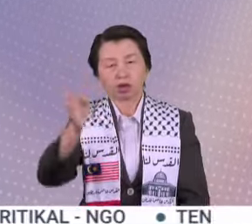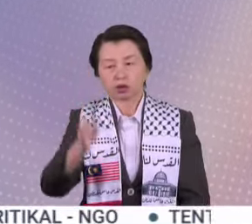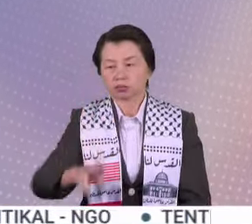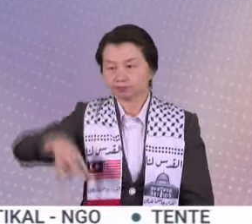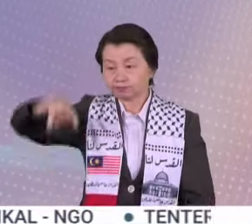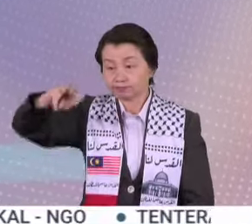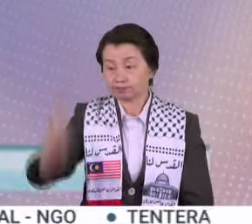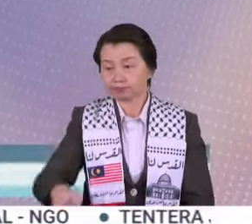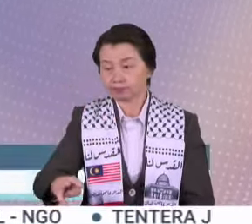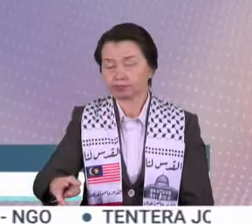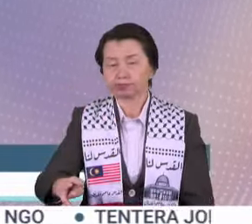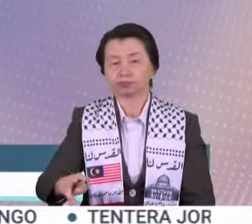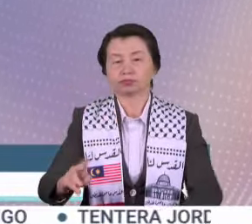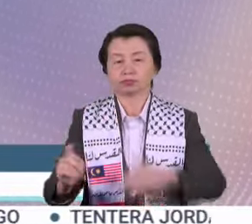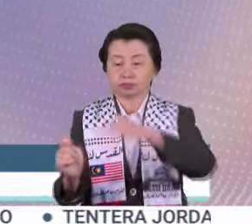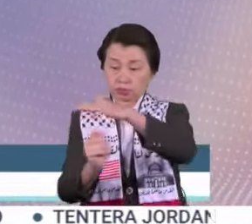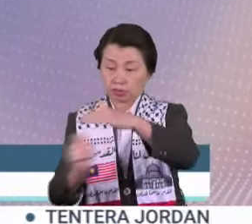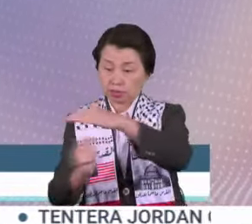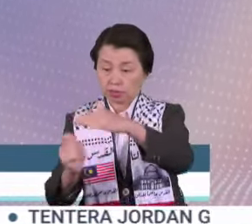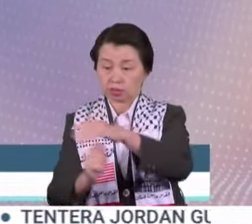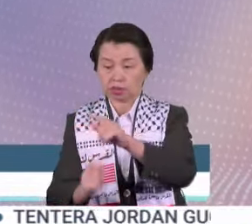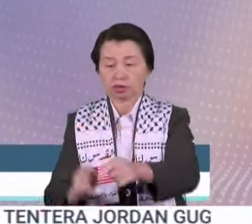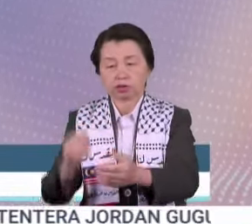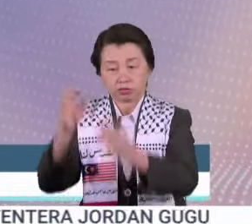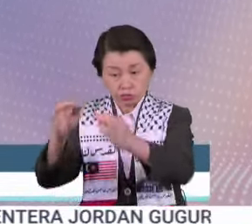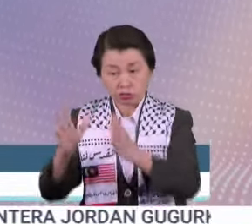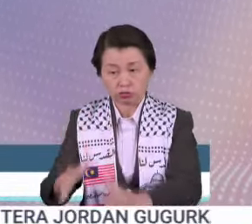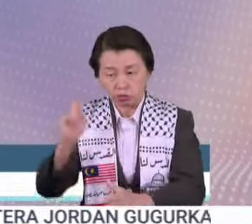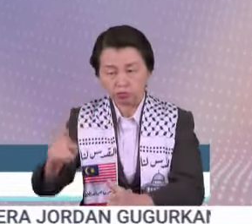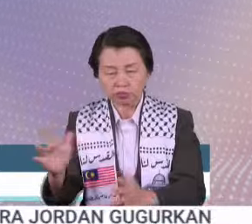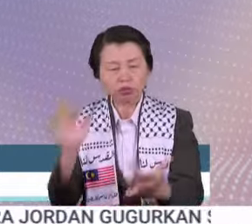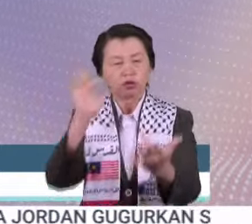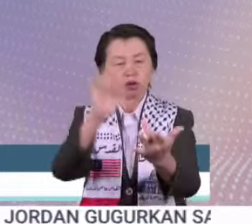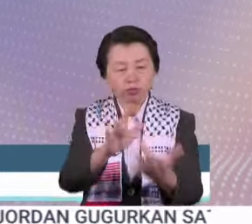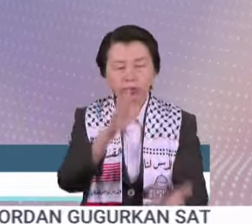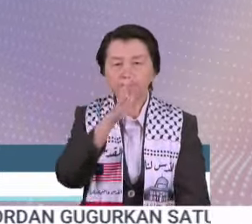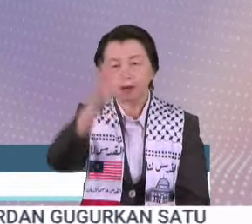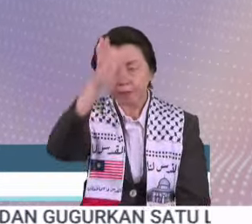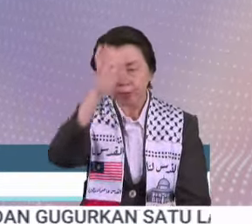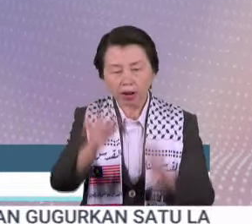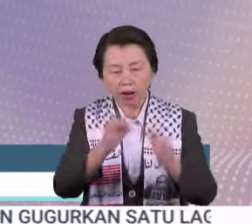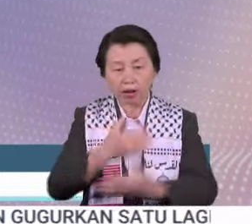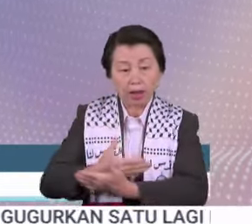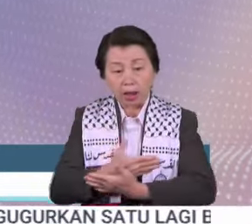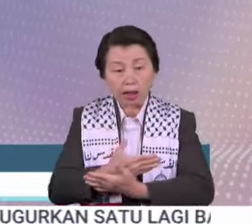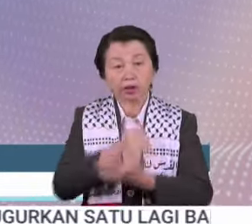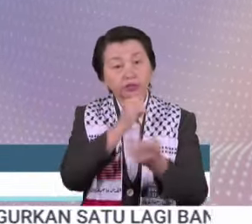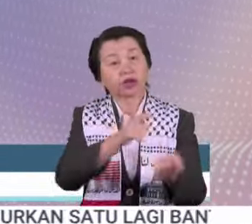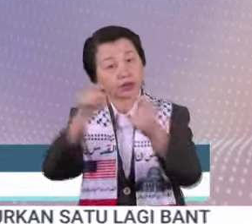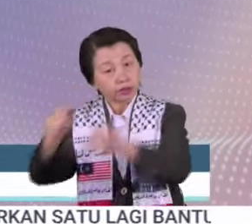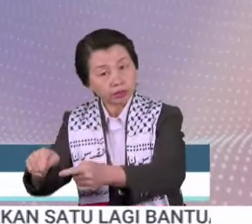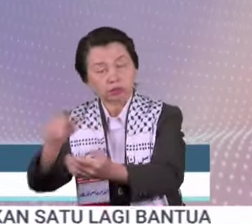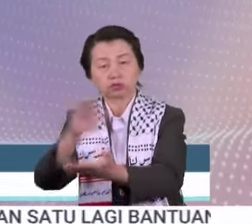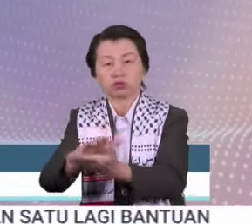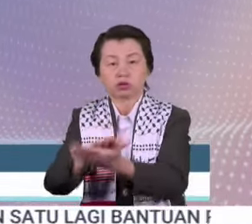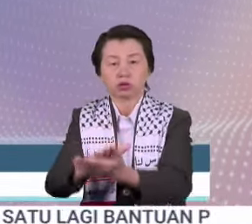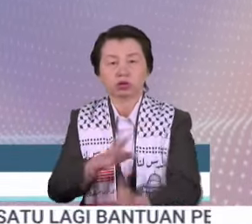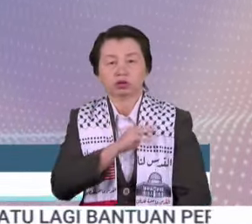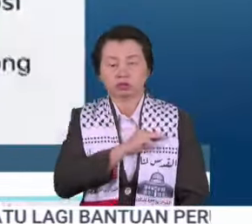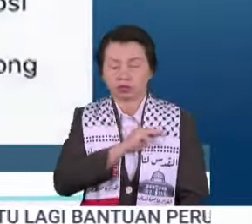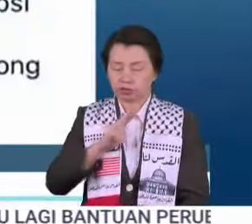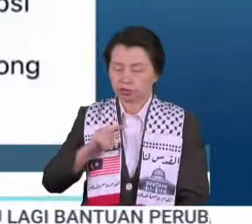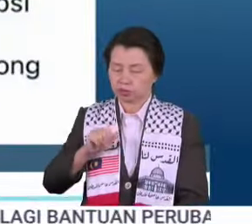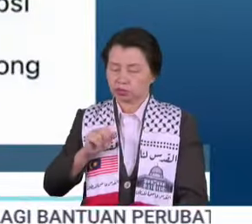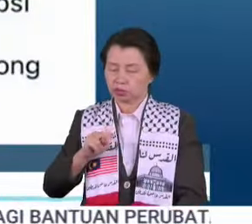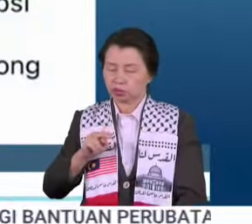mewajibkan operator Taman Asuhan kanak-kanak tasca menghubungi Ibu Bapa sekiranya anak mereka tidak hadir menterinya Datuk